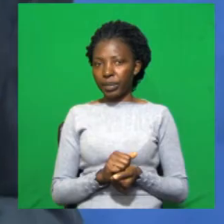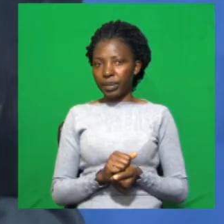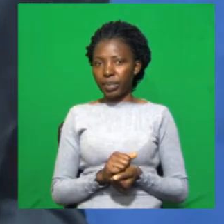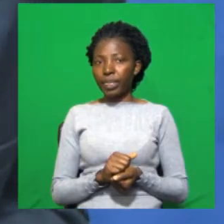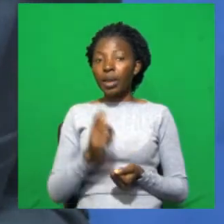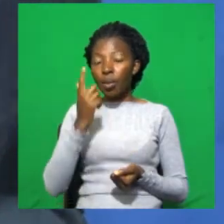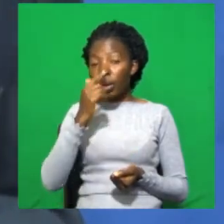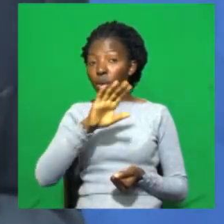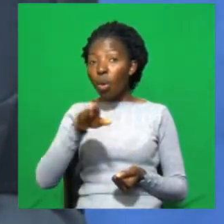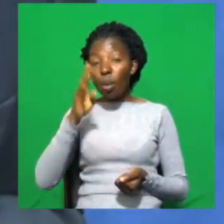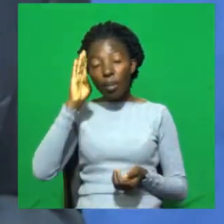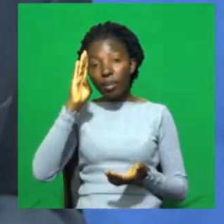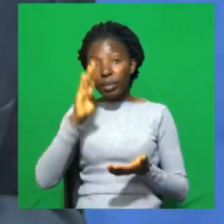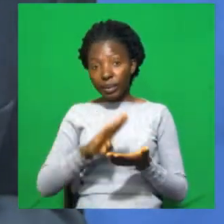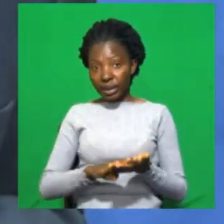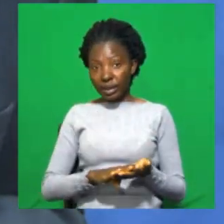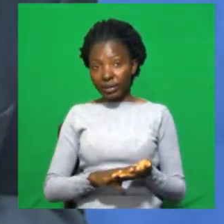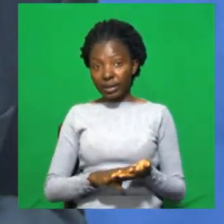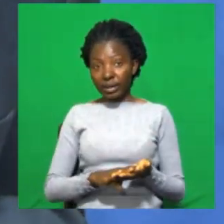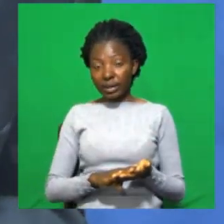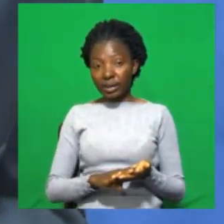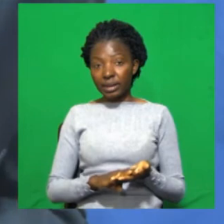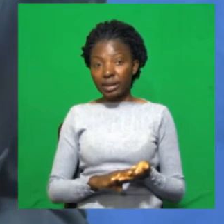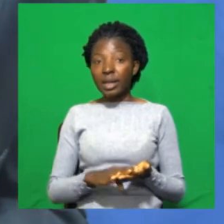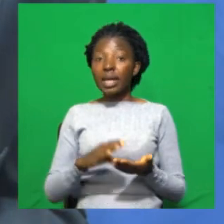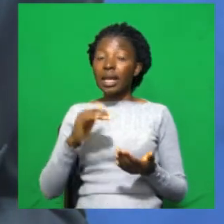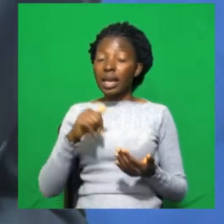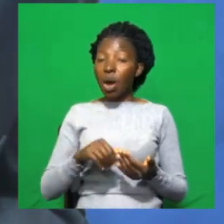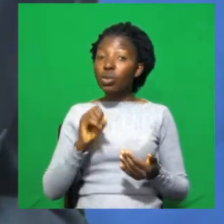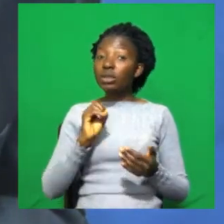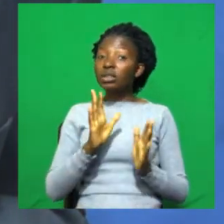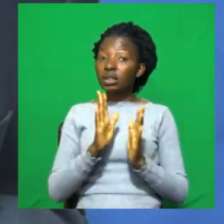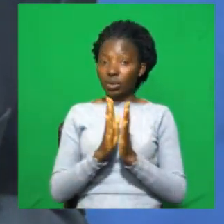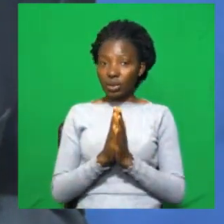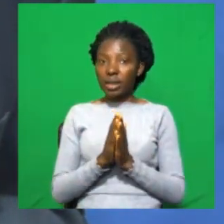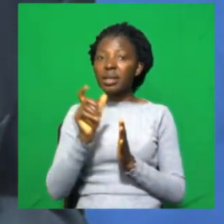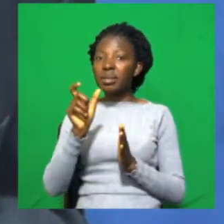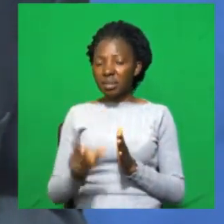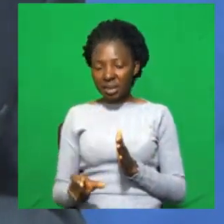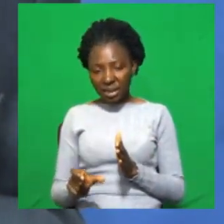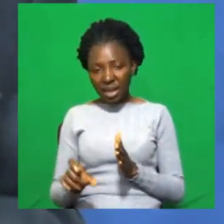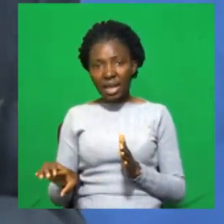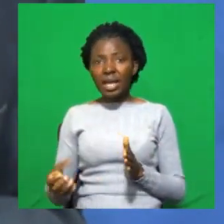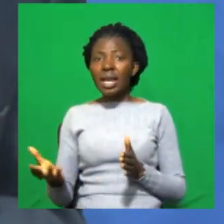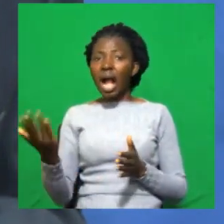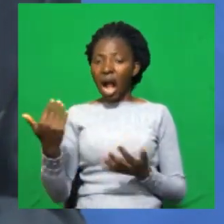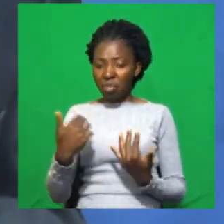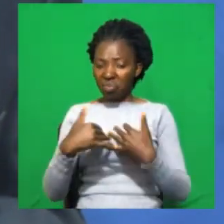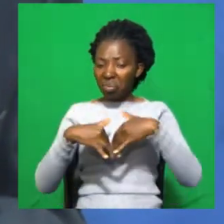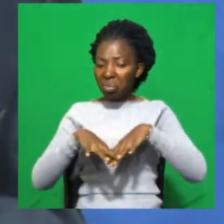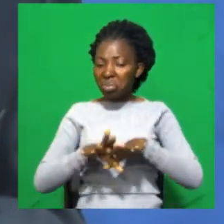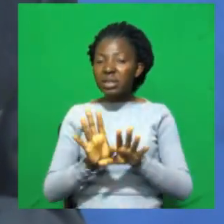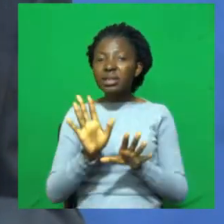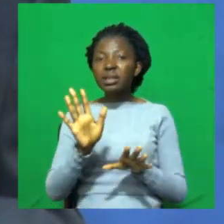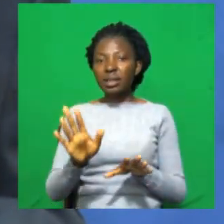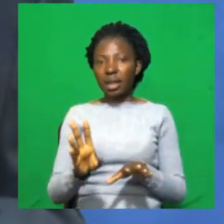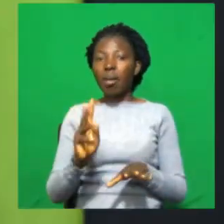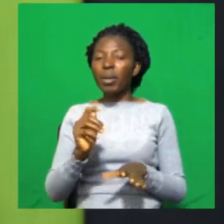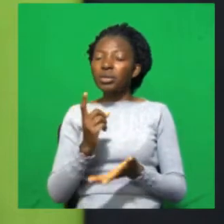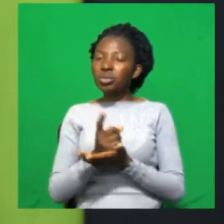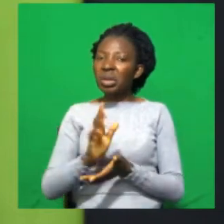Kana vatendi vese vari temberi, iye anogona kungovewo mukati mavo asi